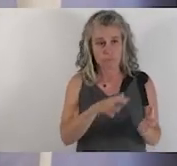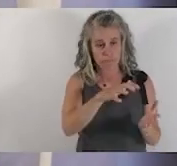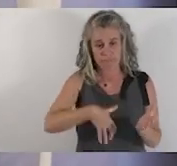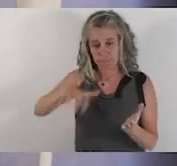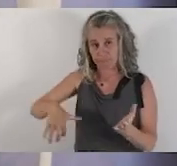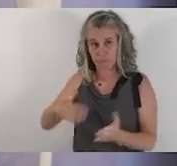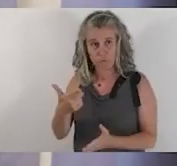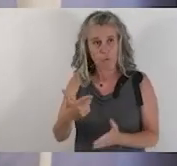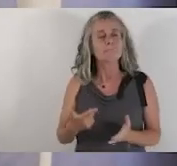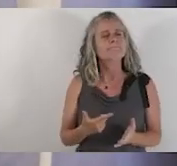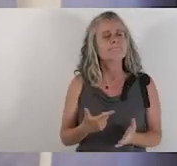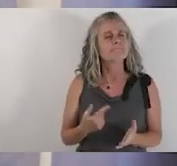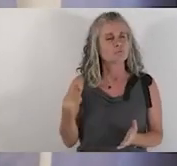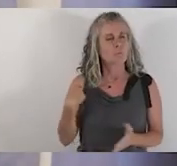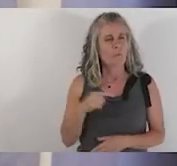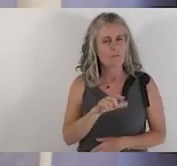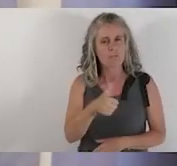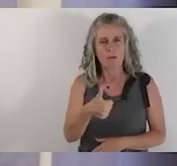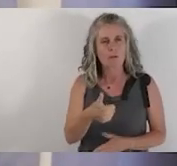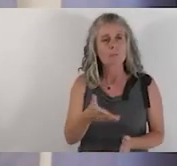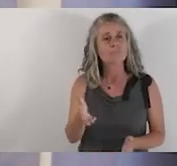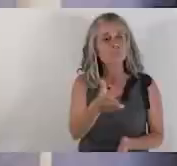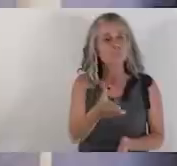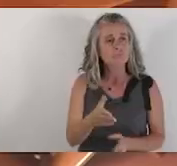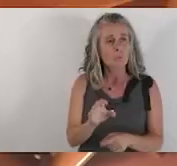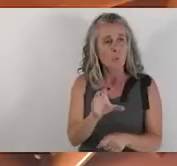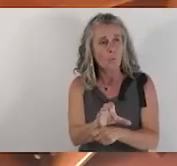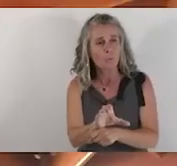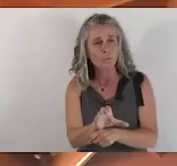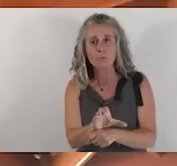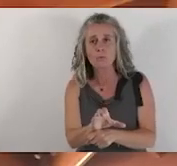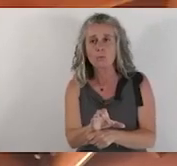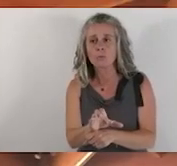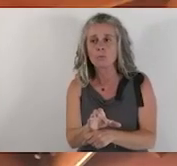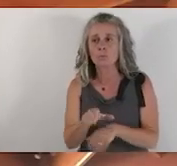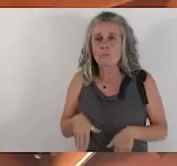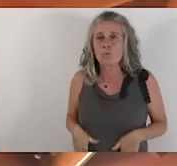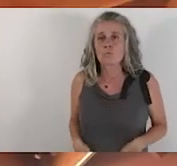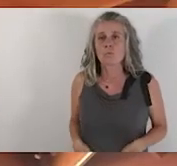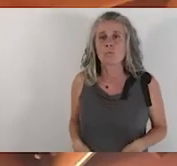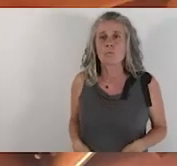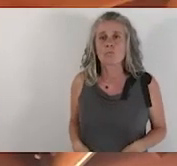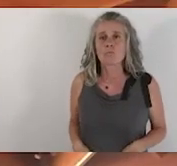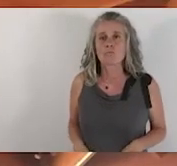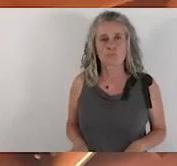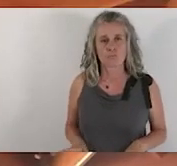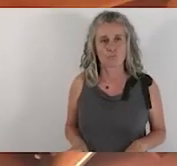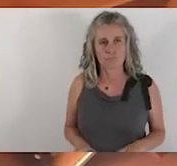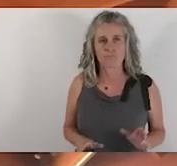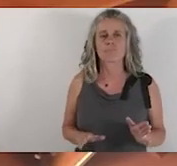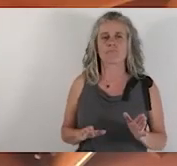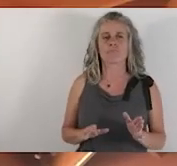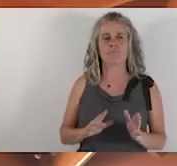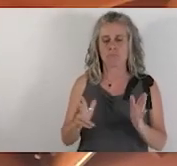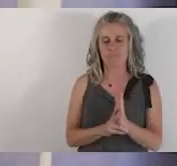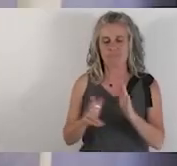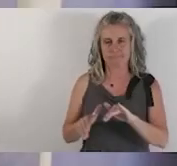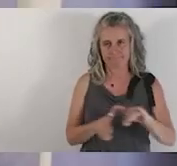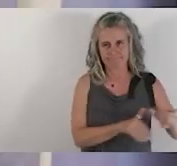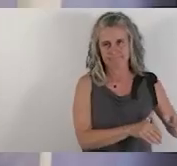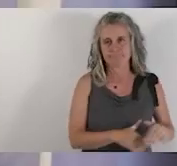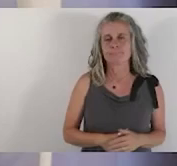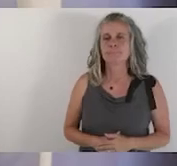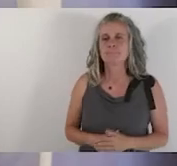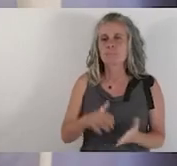rapport 21, y a-t-il des contre, des abstentions? Avis favorable du Conseil.